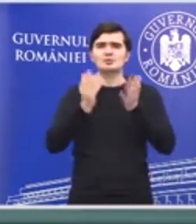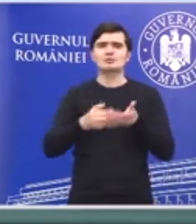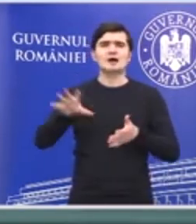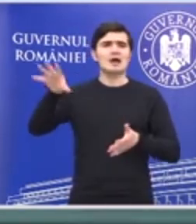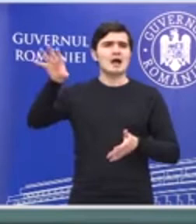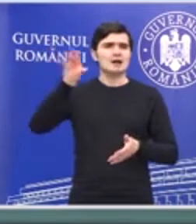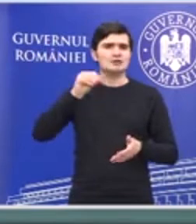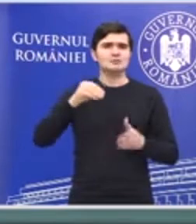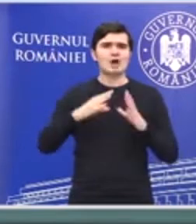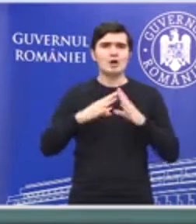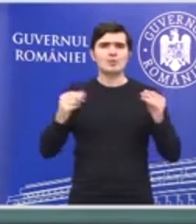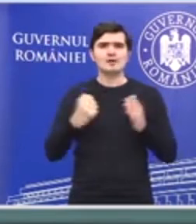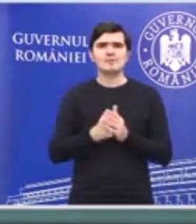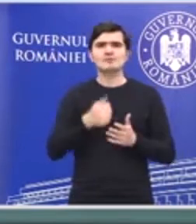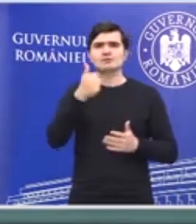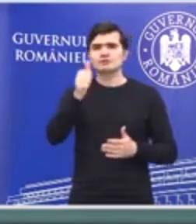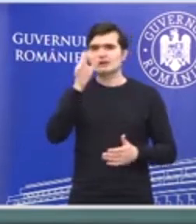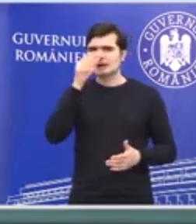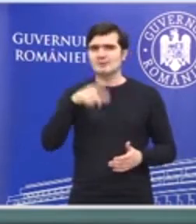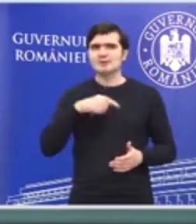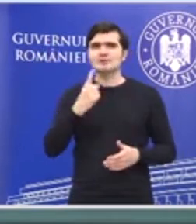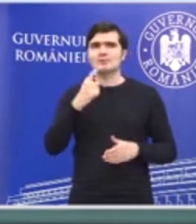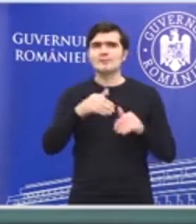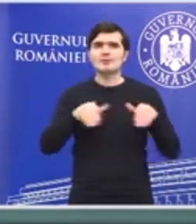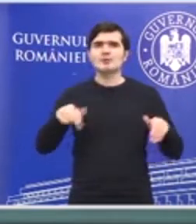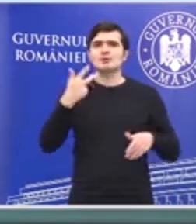total doze recepționate până la 6 aprilie,